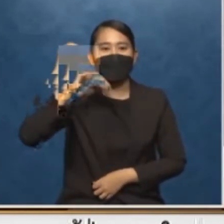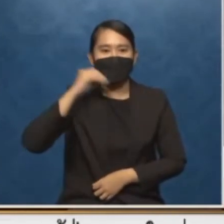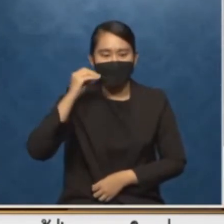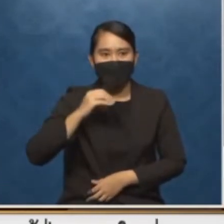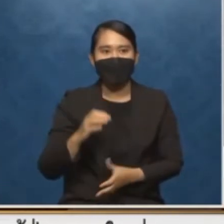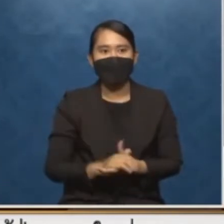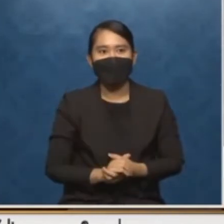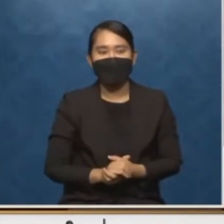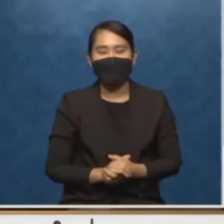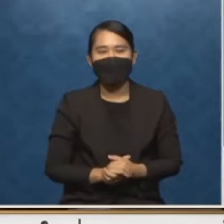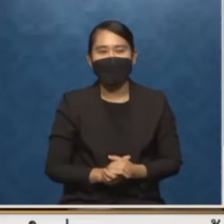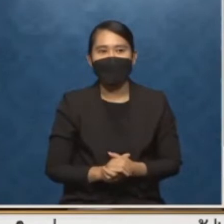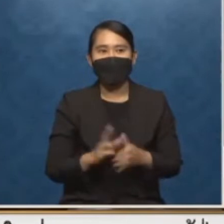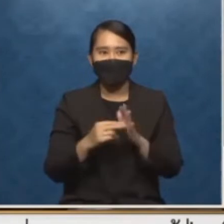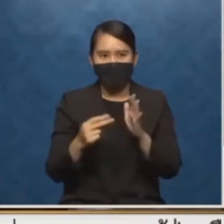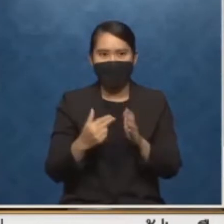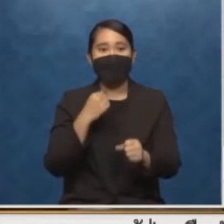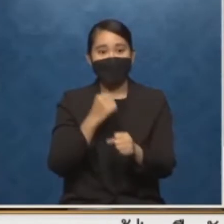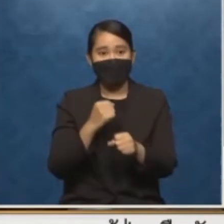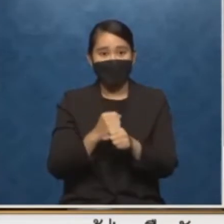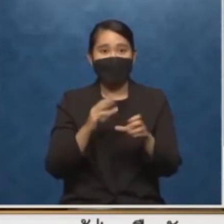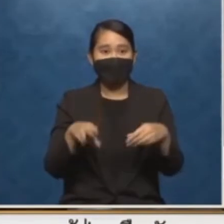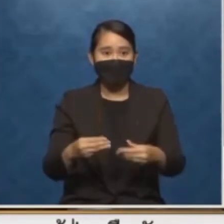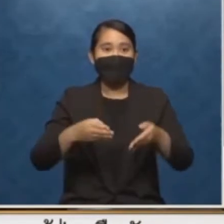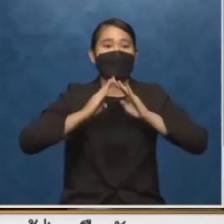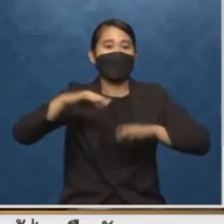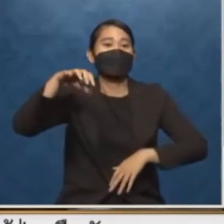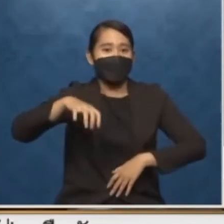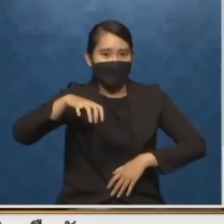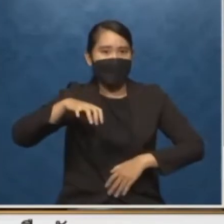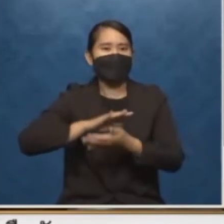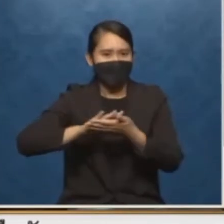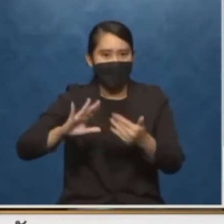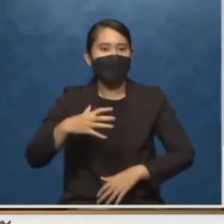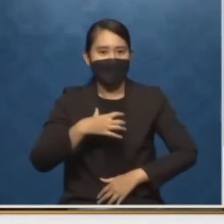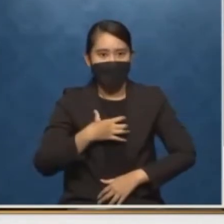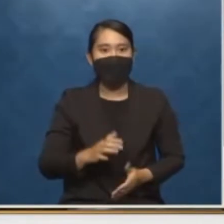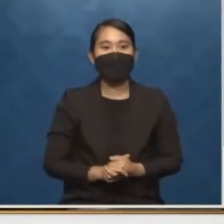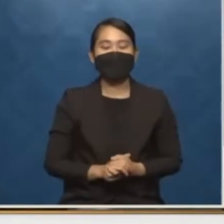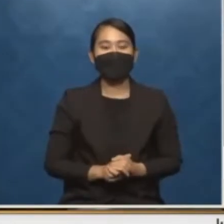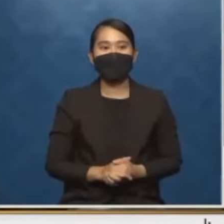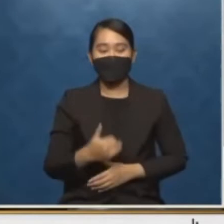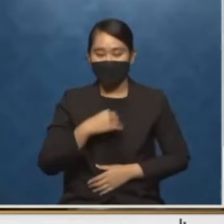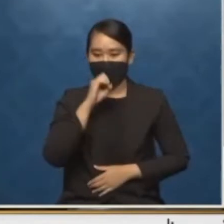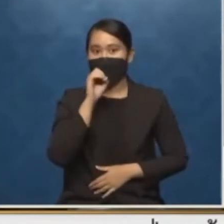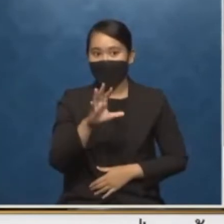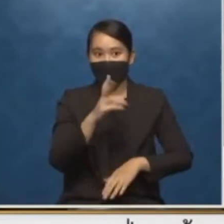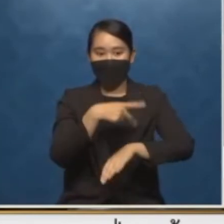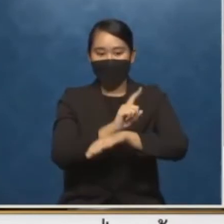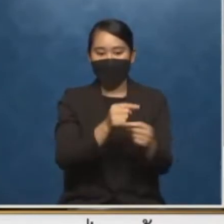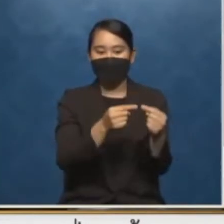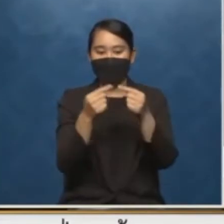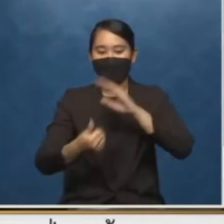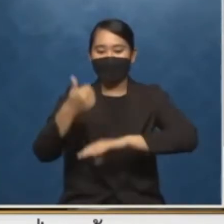ราน่าจะปฏิบัติการให้ไปเกี่ยวข้องให้มีดำเนินการได้เลยผมจึงกราบเรียนท่านประธานไปถึงรัฐมนตรีว่